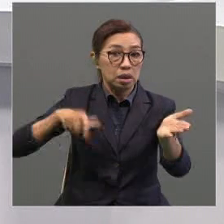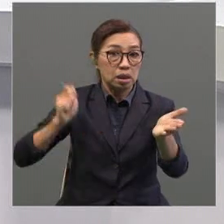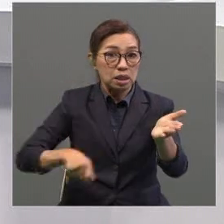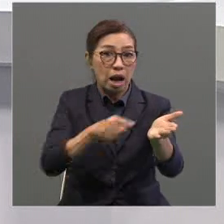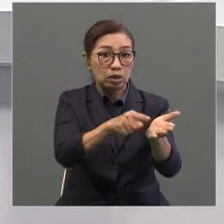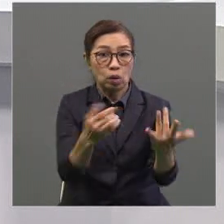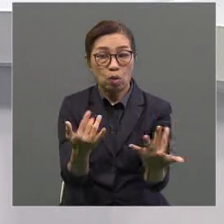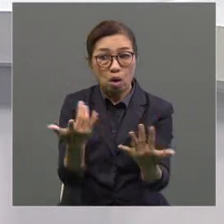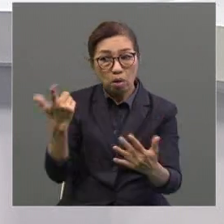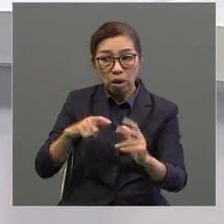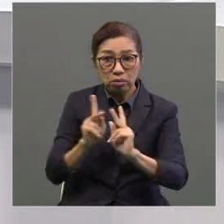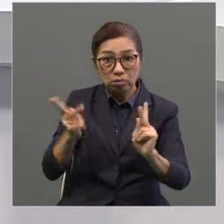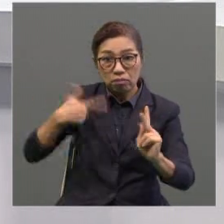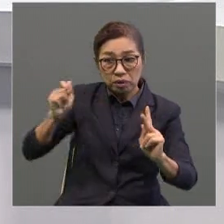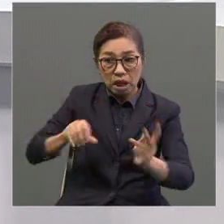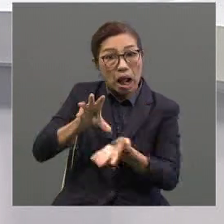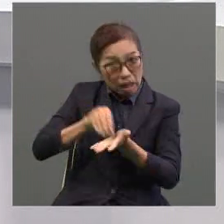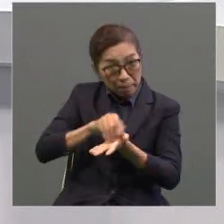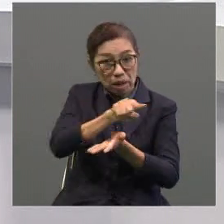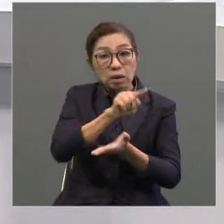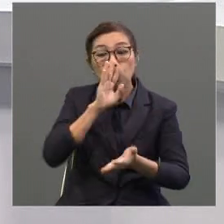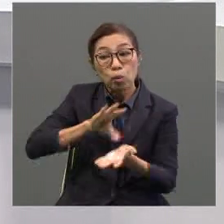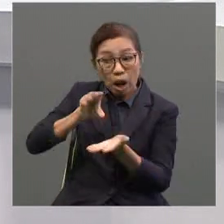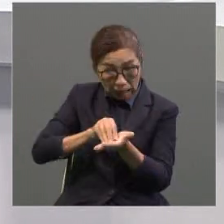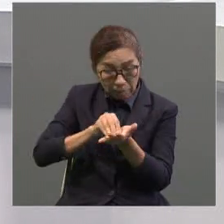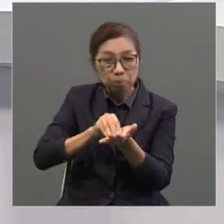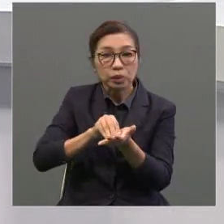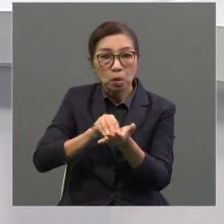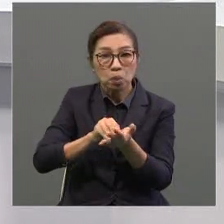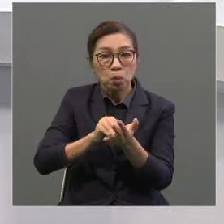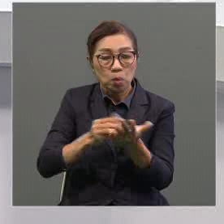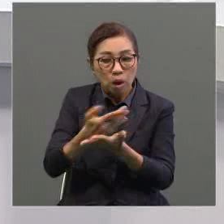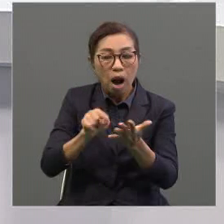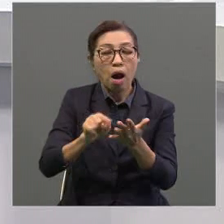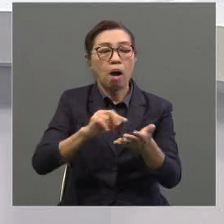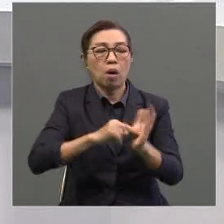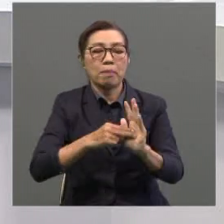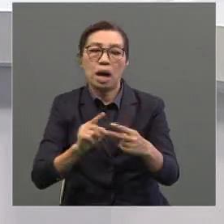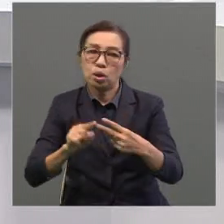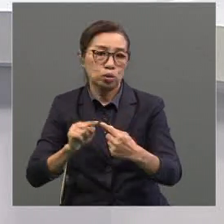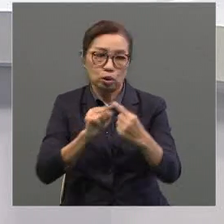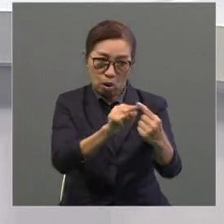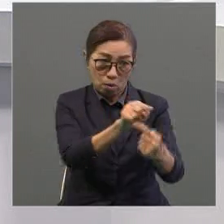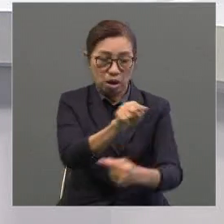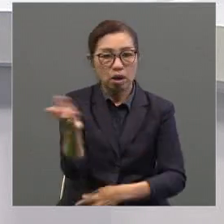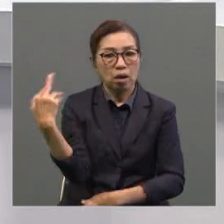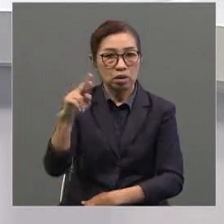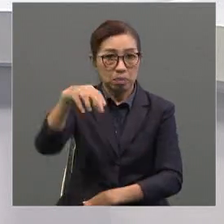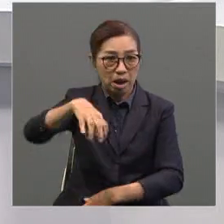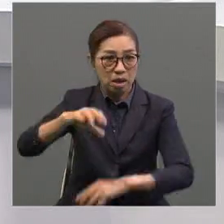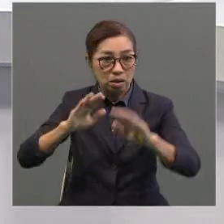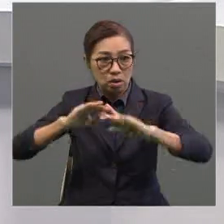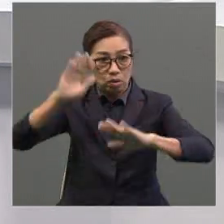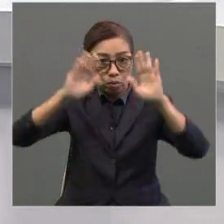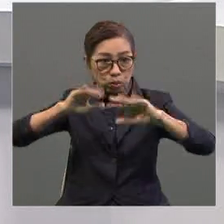เรื่องไม่พิจารณาเลยนะถ้ารับเรื่องแล้วต่อเนี่ยสิ่งที่เขายื่นต่อก็คือว่าขอให้ระงับไม่รู้ว่าหยุด